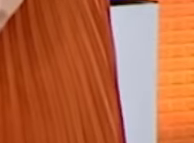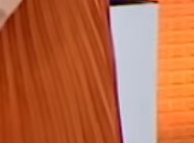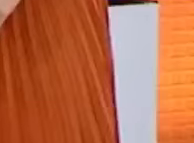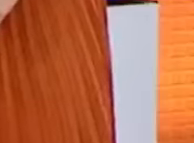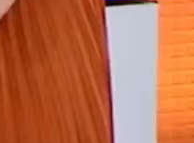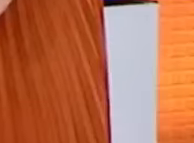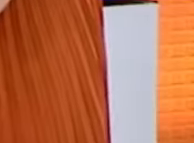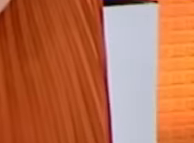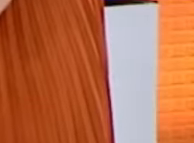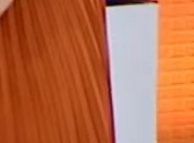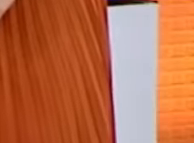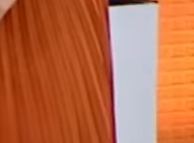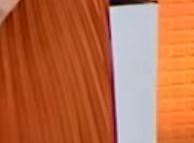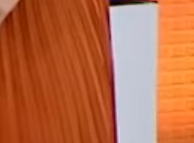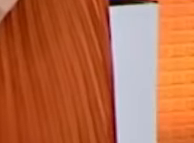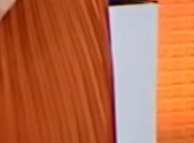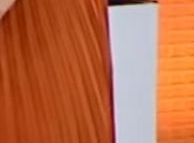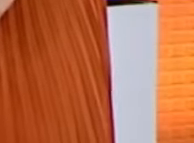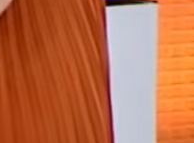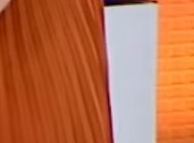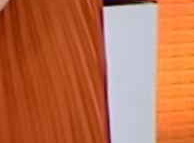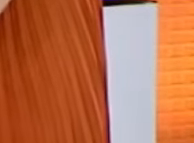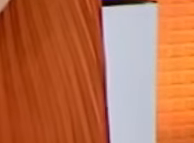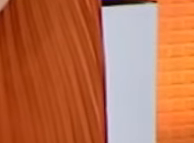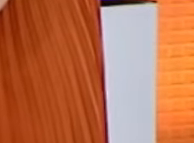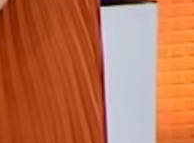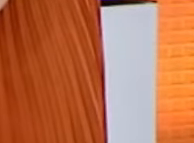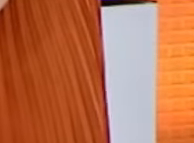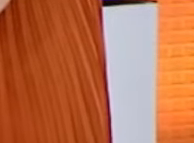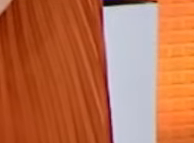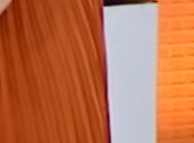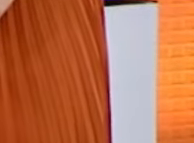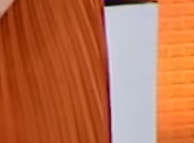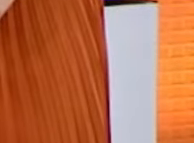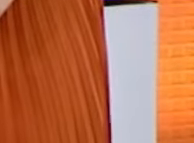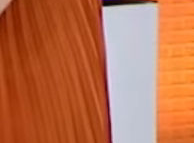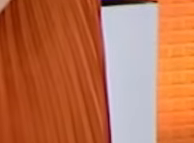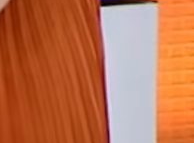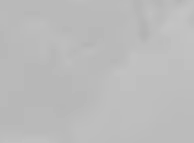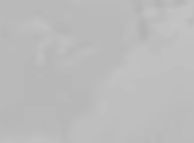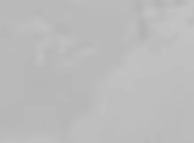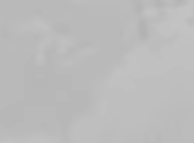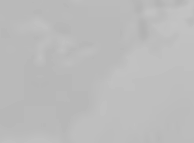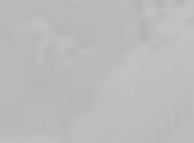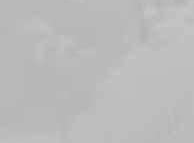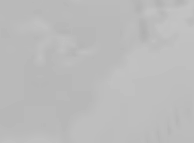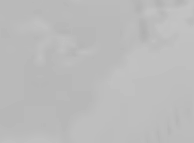po kami sa GMA Pinoy TV at sa www.gmanews.tv.